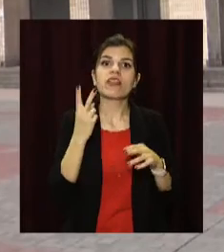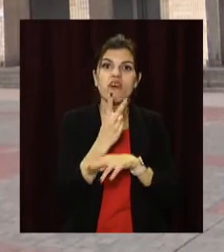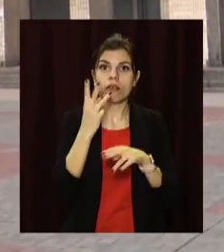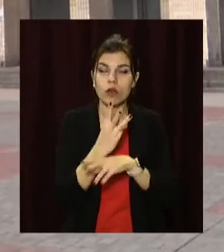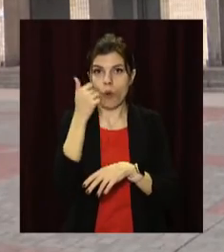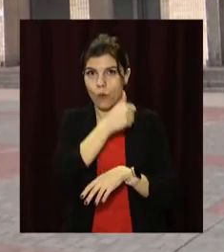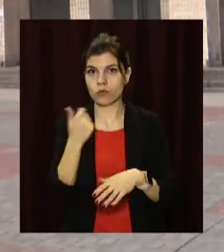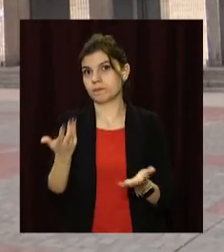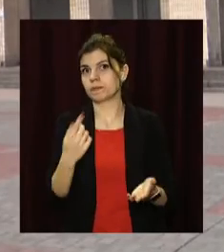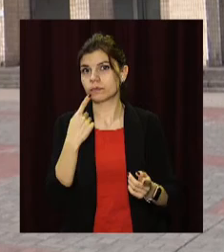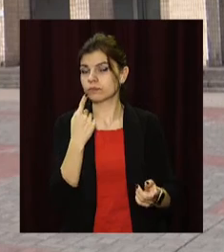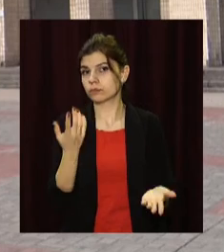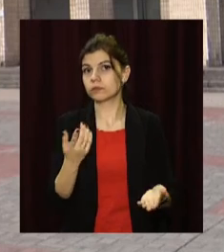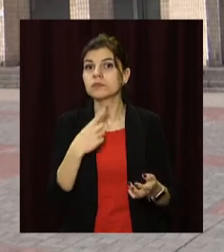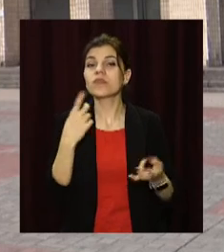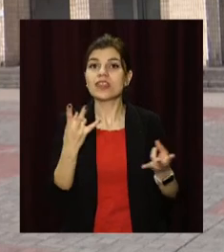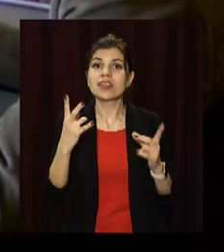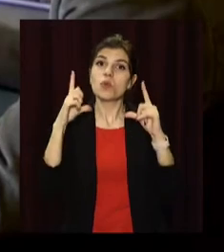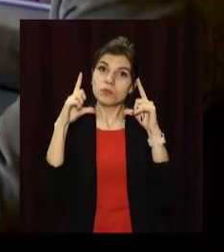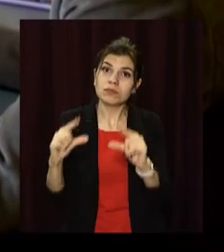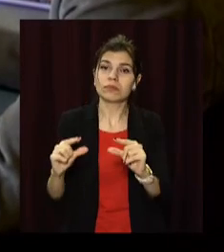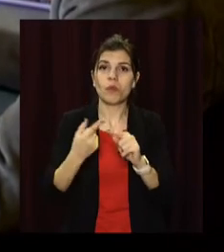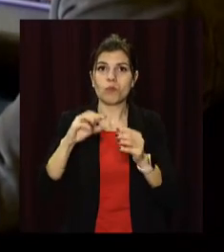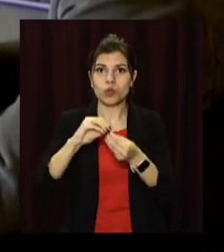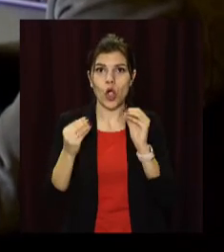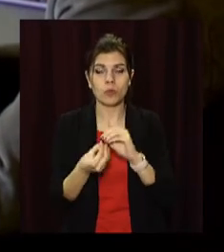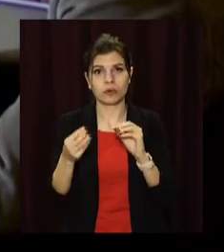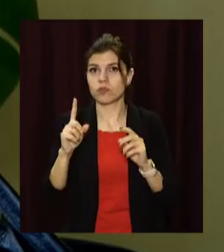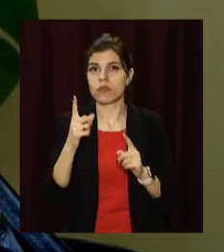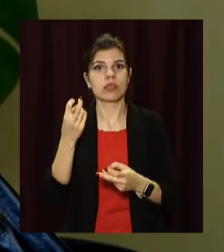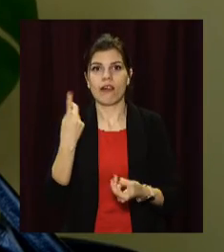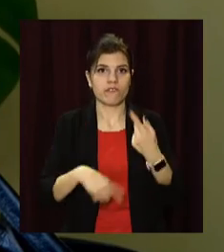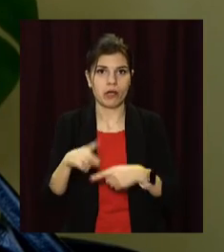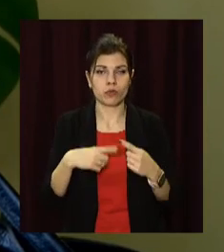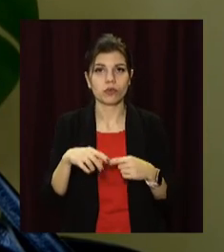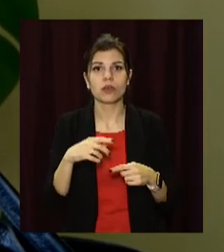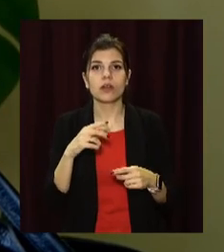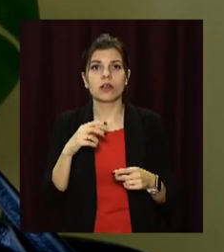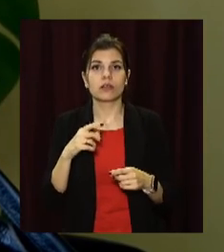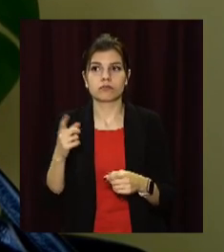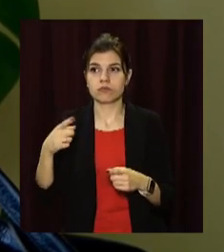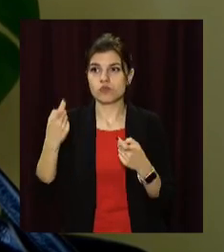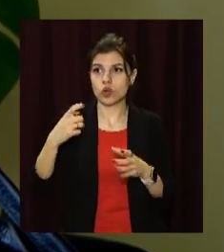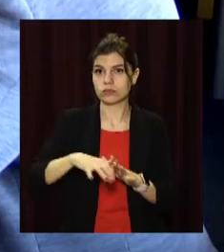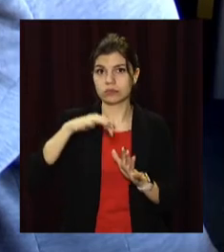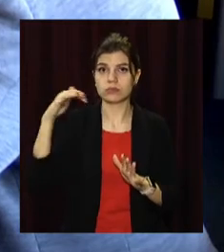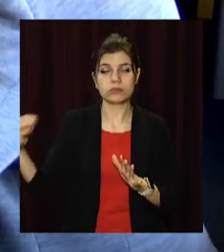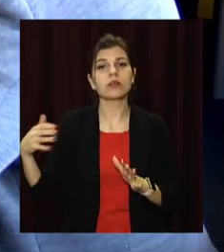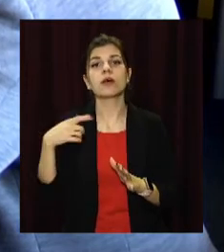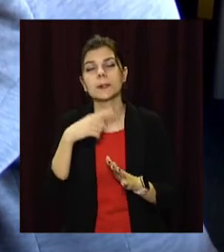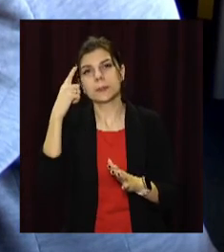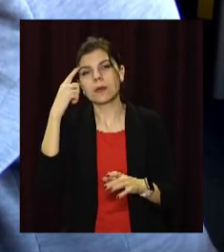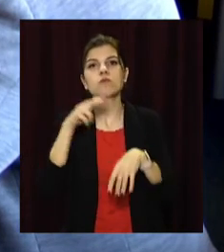У міськраді зазначають, аби мінімізувати кількість таких випадків, до вирішення проблеми зі стихійними сміттєзвалищами